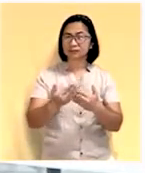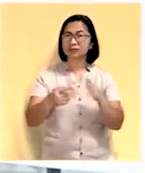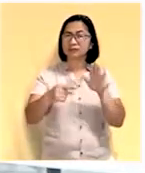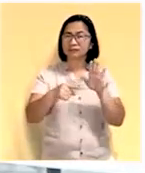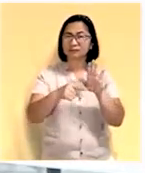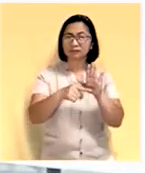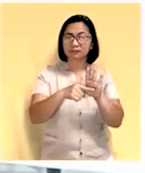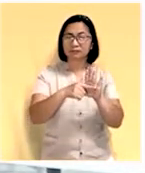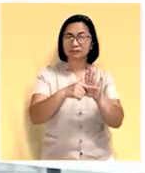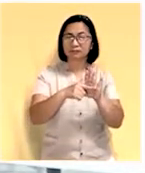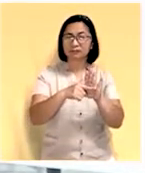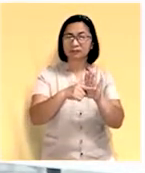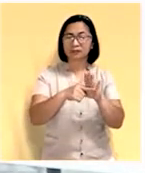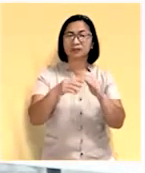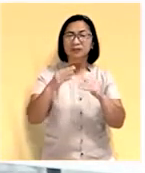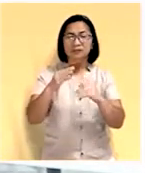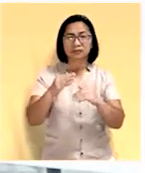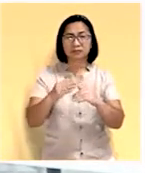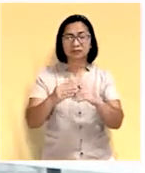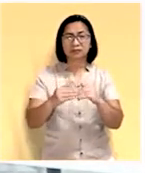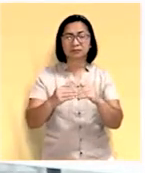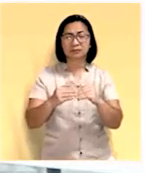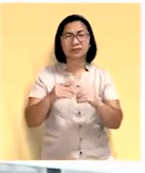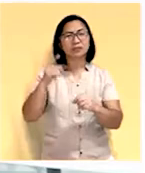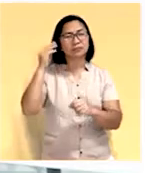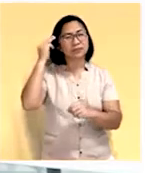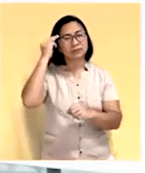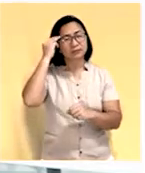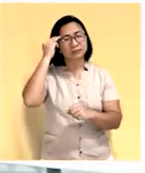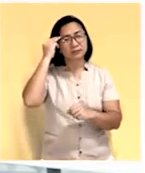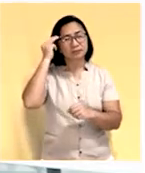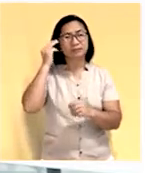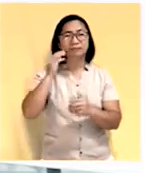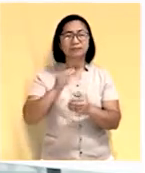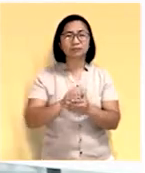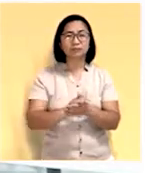po pala mag-subtract kahit gamit lamang ay isip.